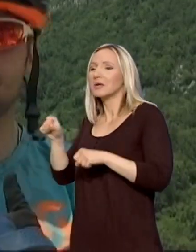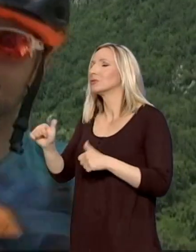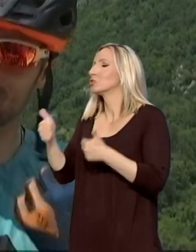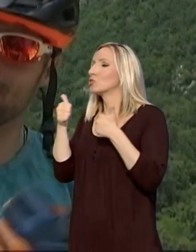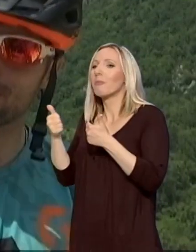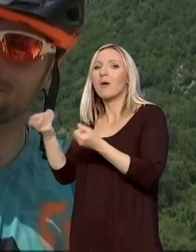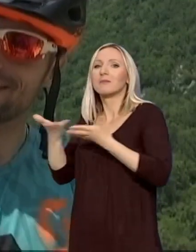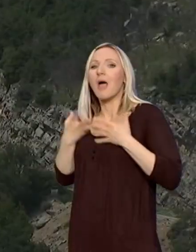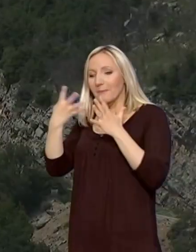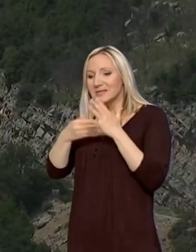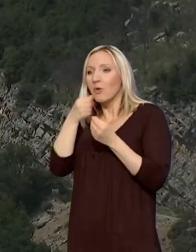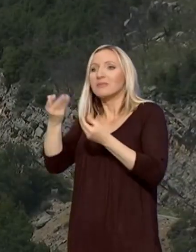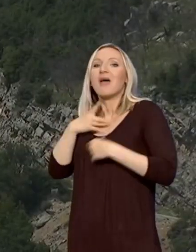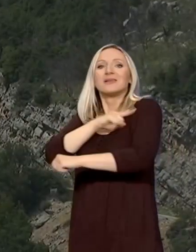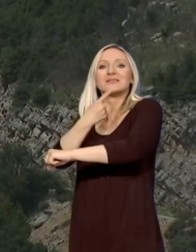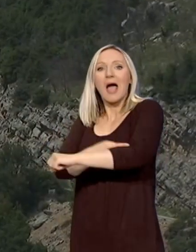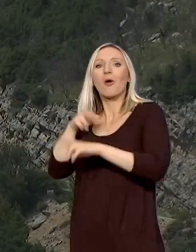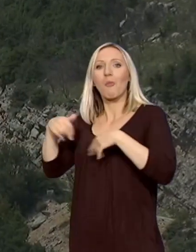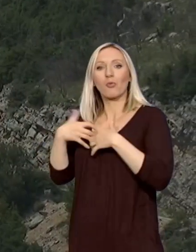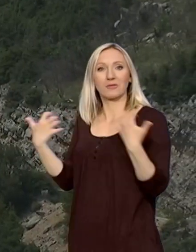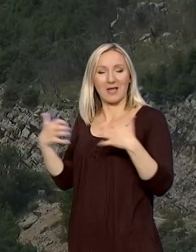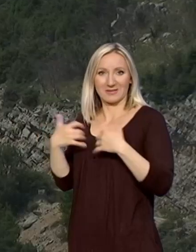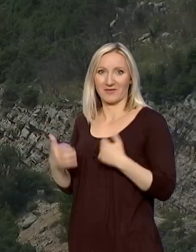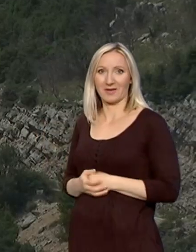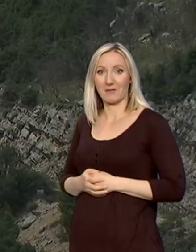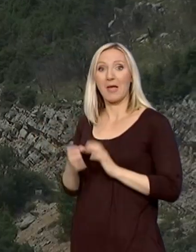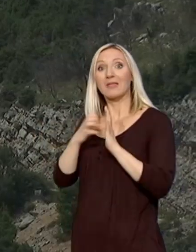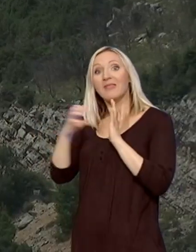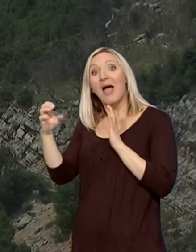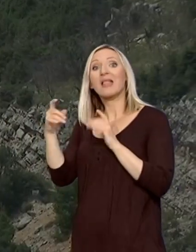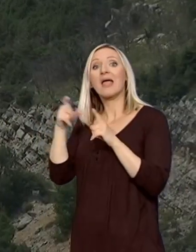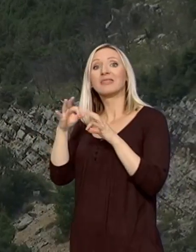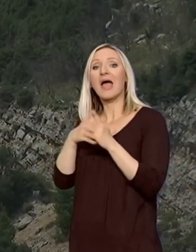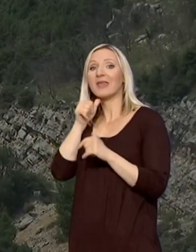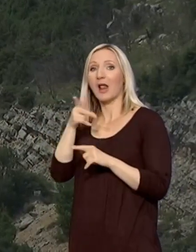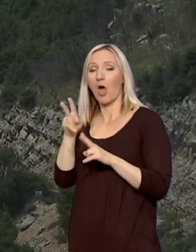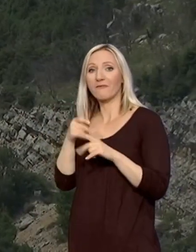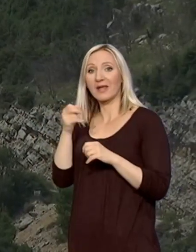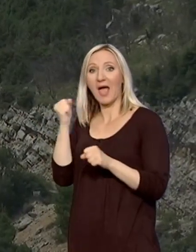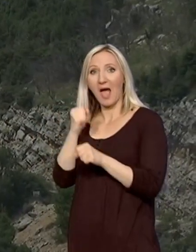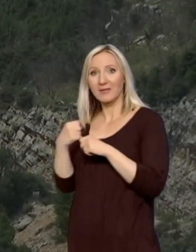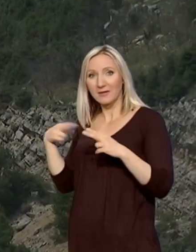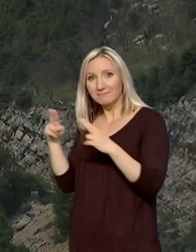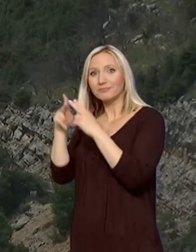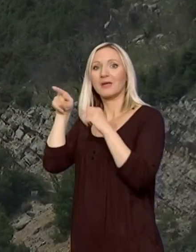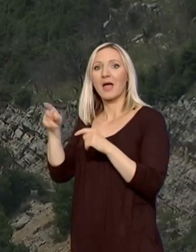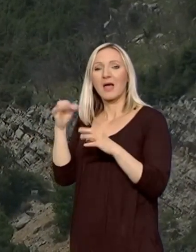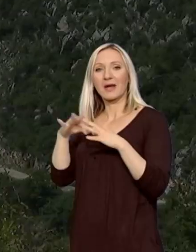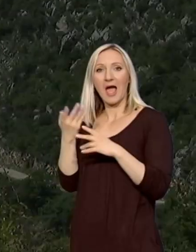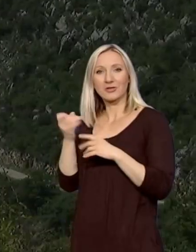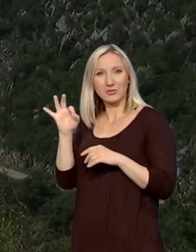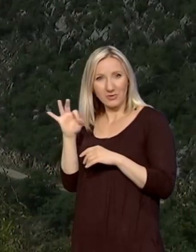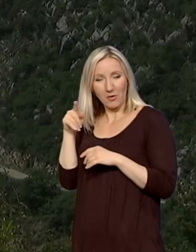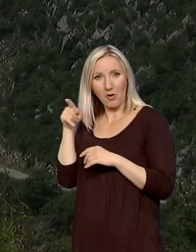daje snagu za harmoniku. Dalje ka Danilovgradu sustigli smo Raščanina Vuka Čorbića, jednog od najmlađih maratonaca.